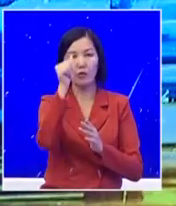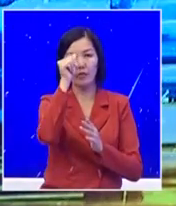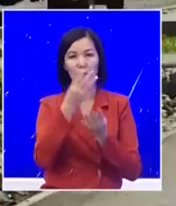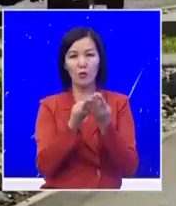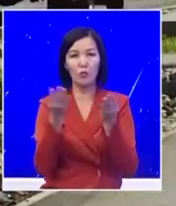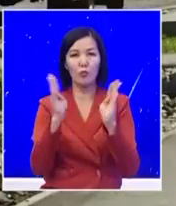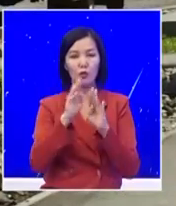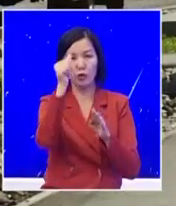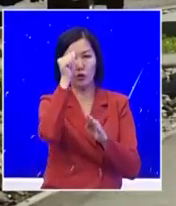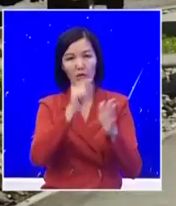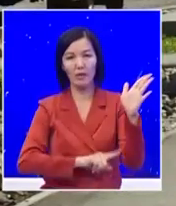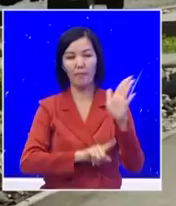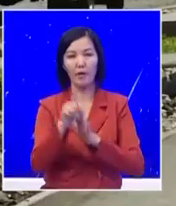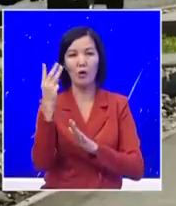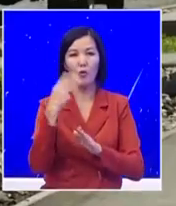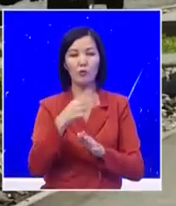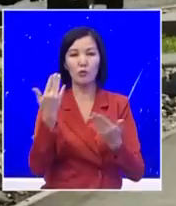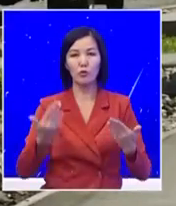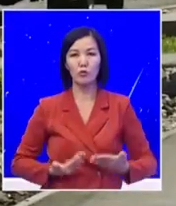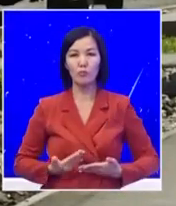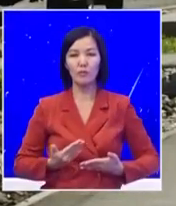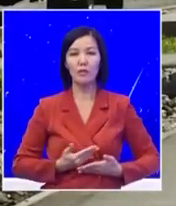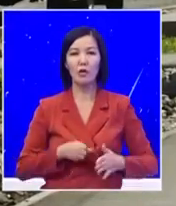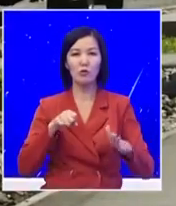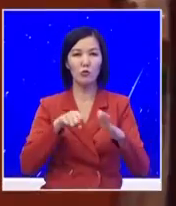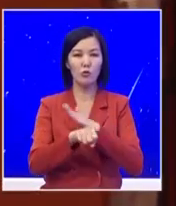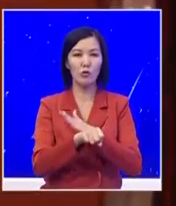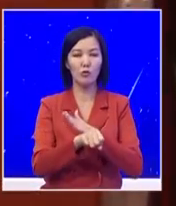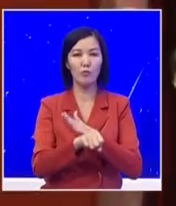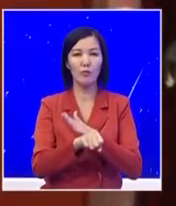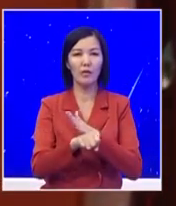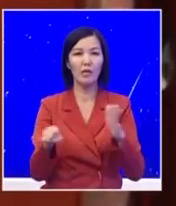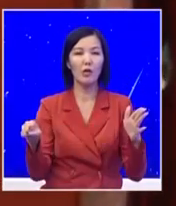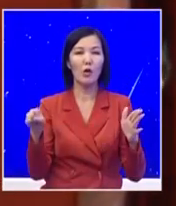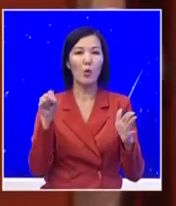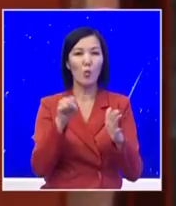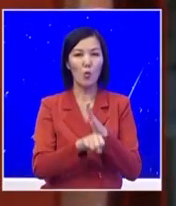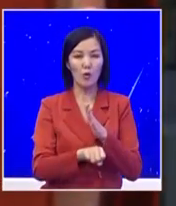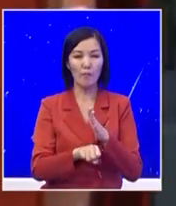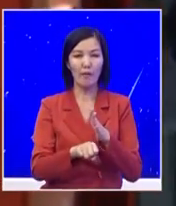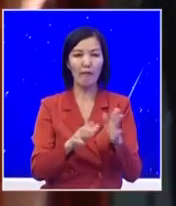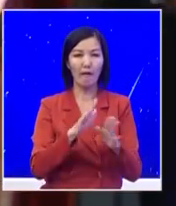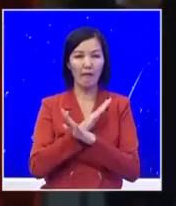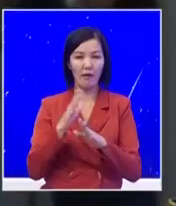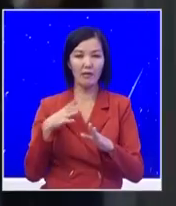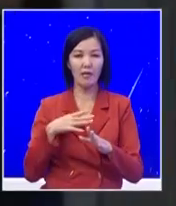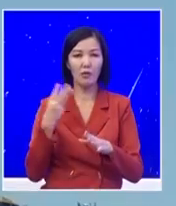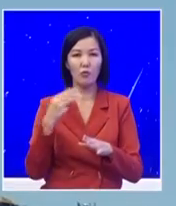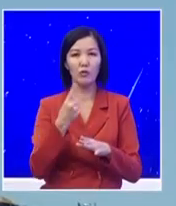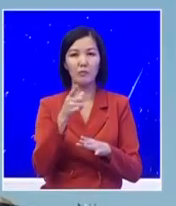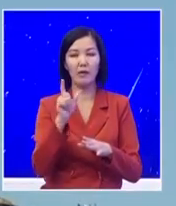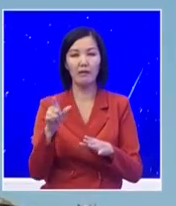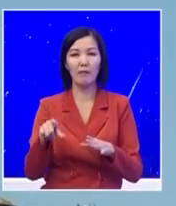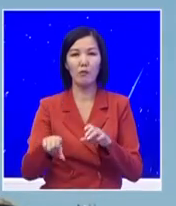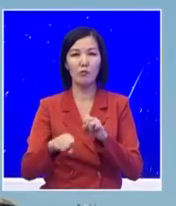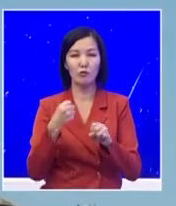бері 33 тұрмыстық зорлық-зомбылық өліммен аяқталған. Жыл басынан 13 мыңнан астам құқық бұзушы әкімшілік тәртіпке тартылыпты. Бұл